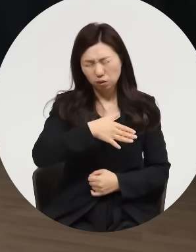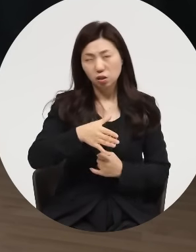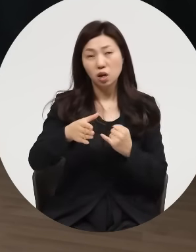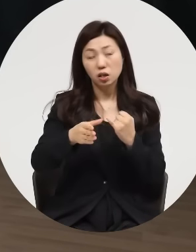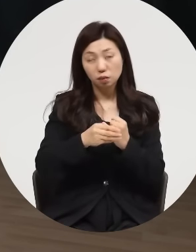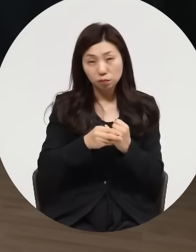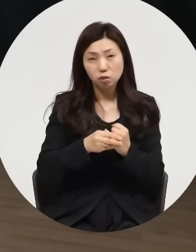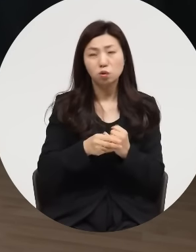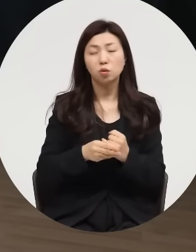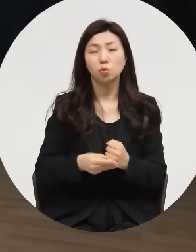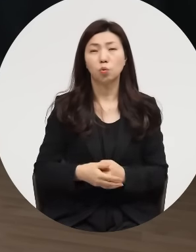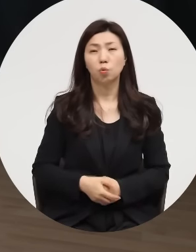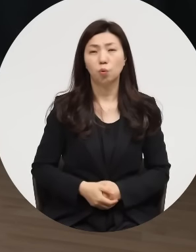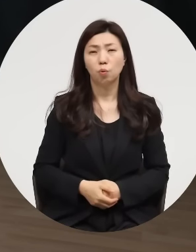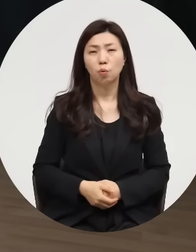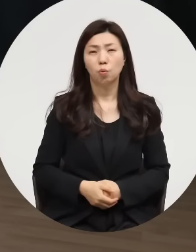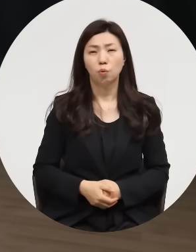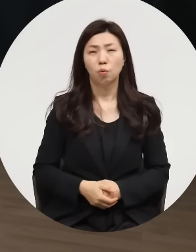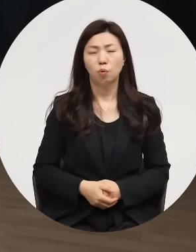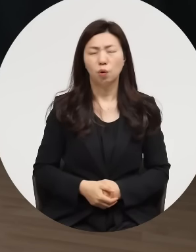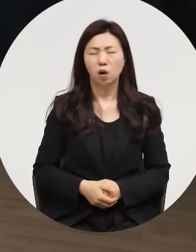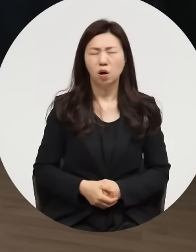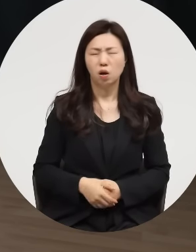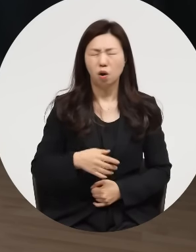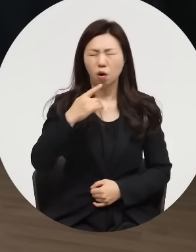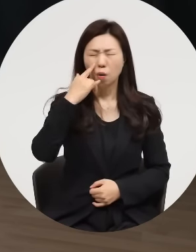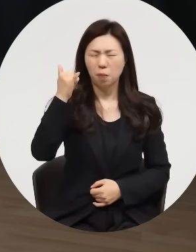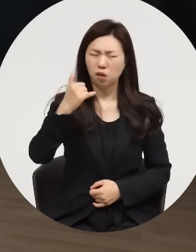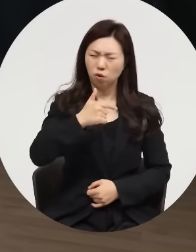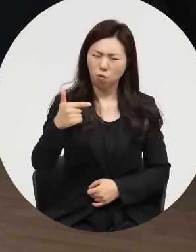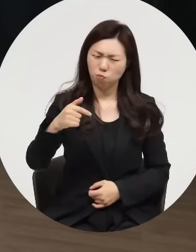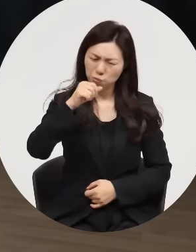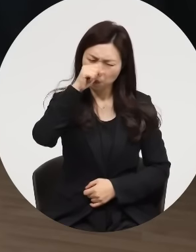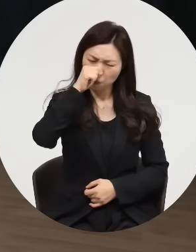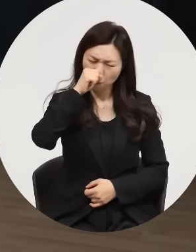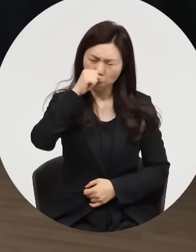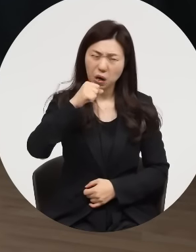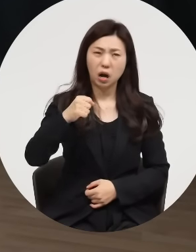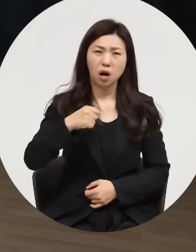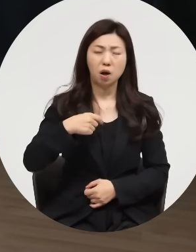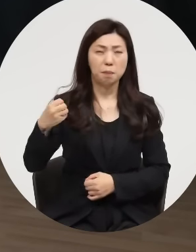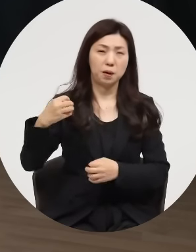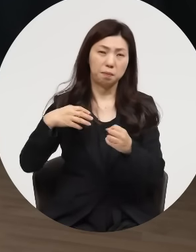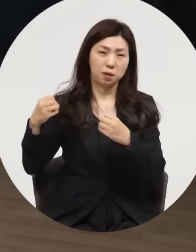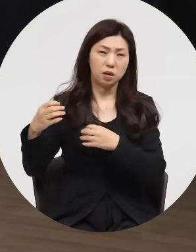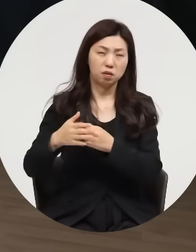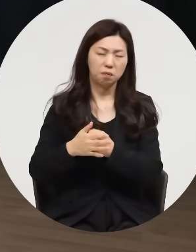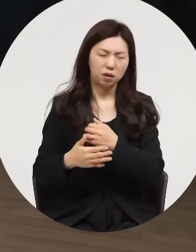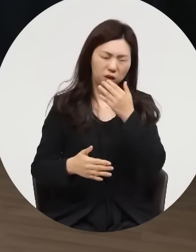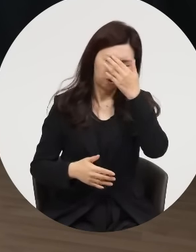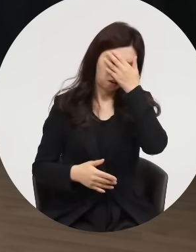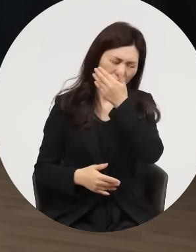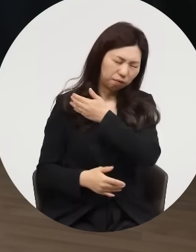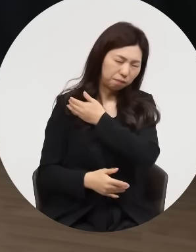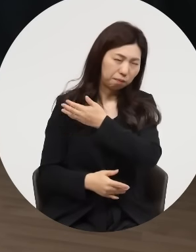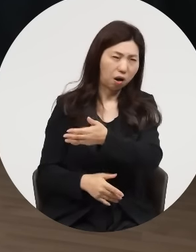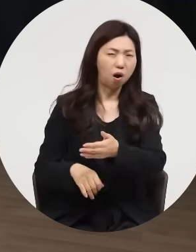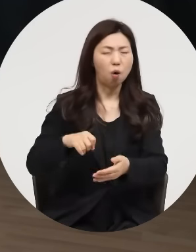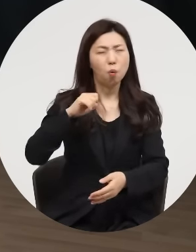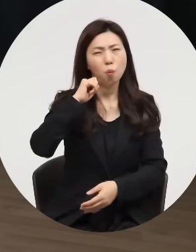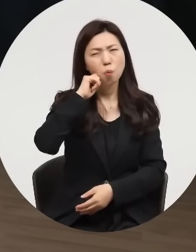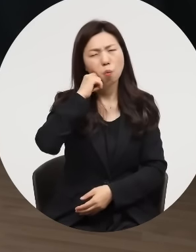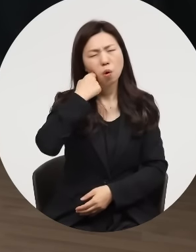힘들게 가지고 워낙인데 저희를 너무 좋아하시니까 그 외면하기가